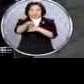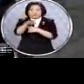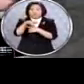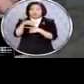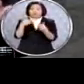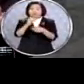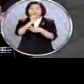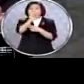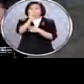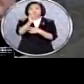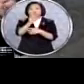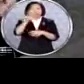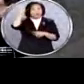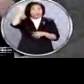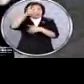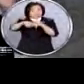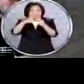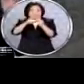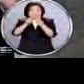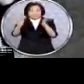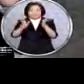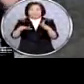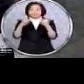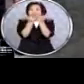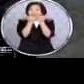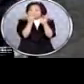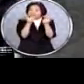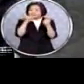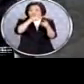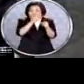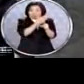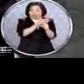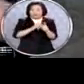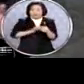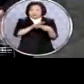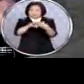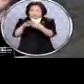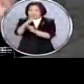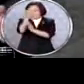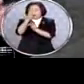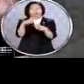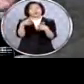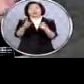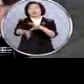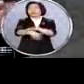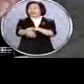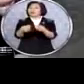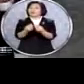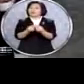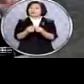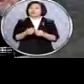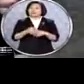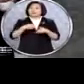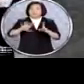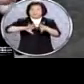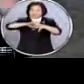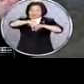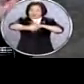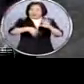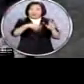地，10年之内北台湾将没有完整的耕地。在这种全世界面临到